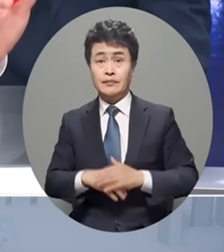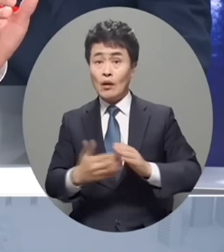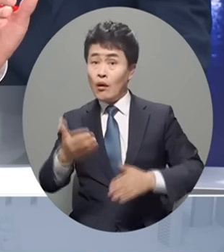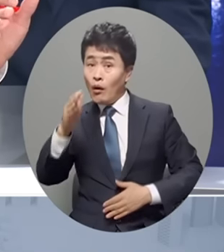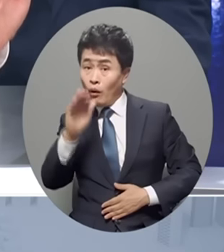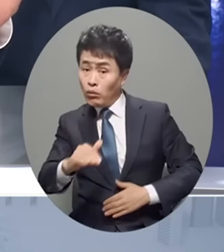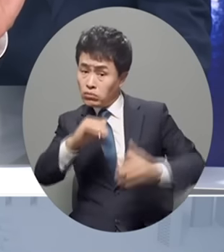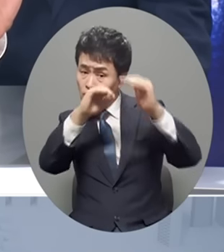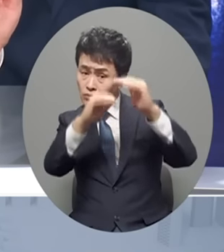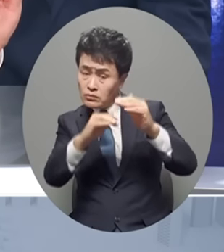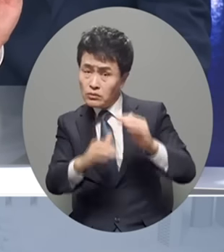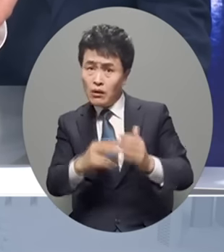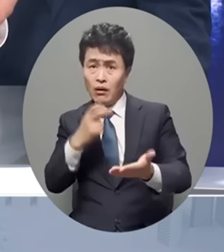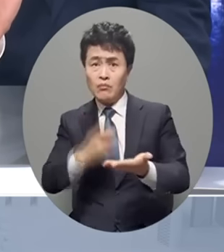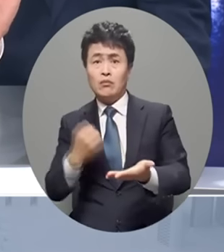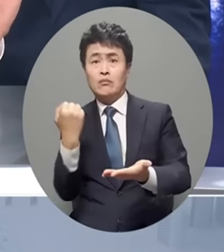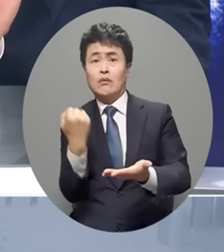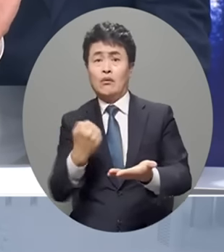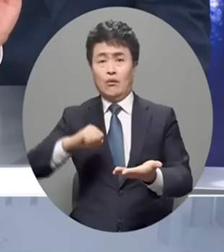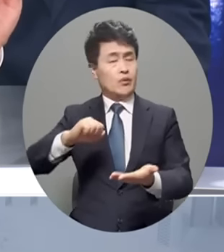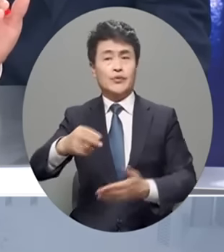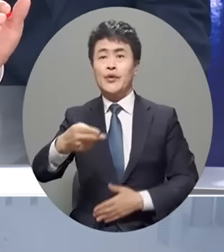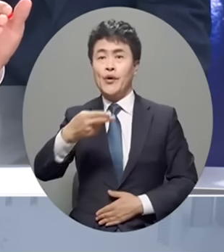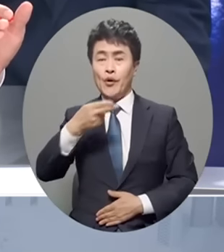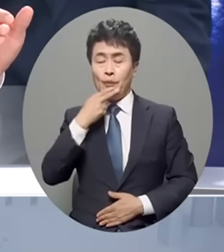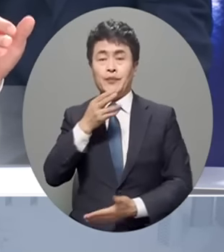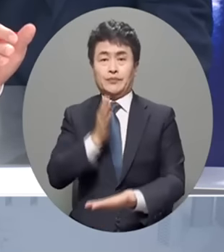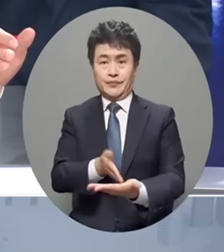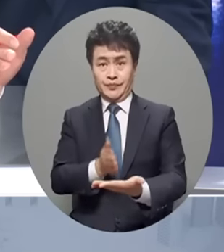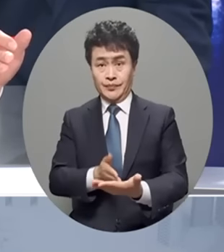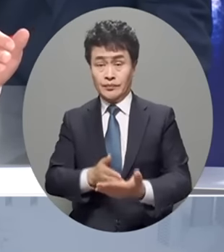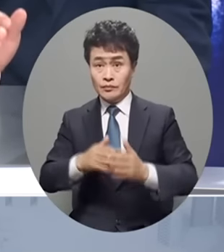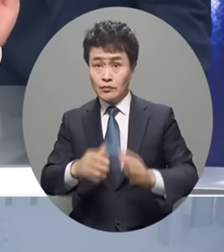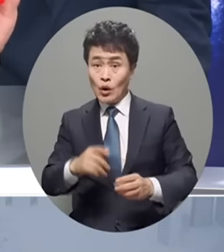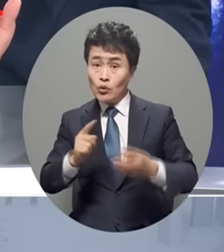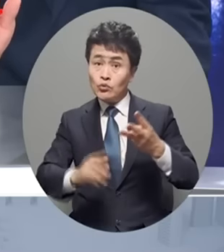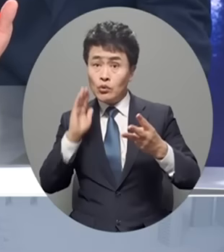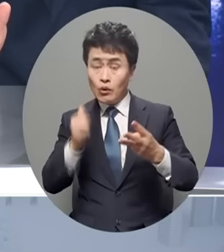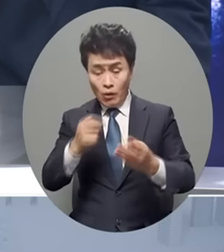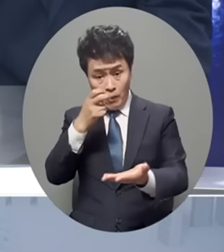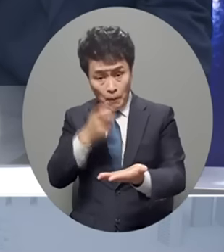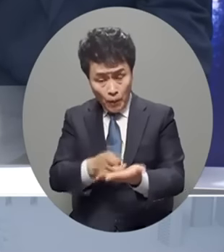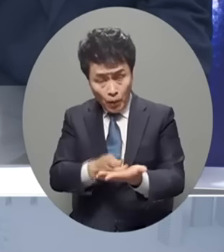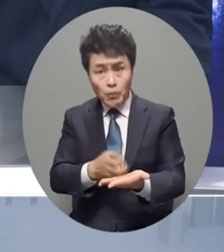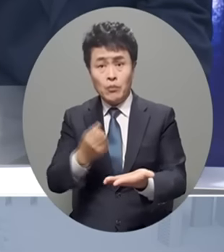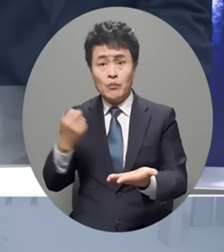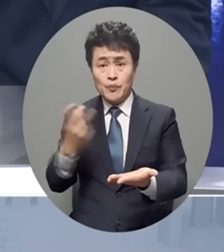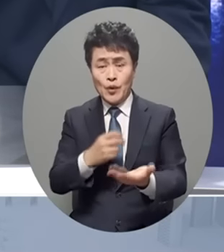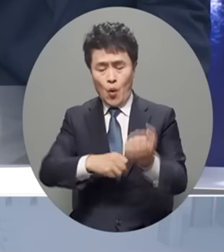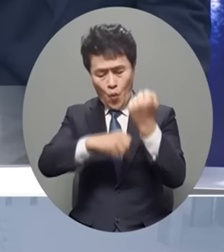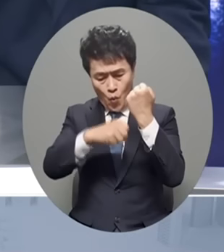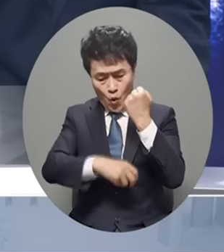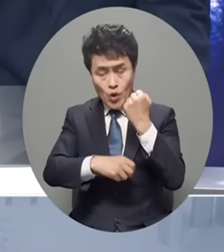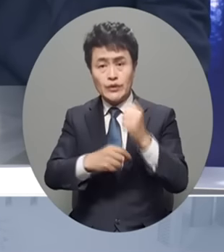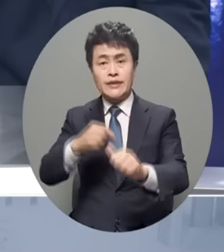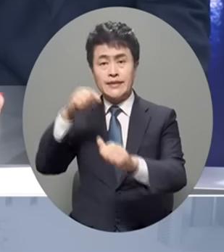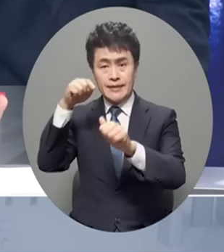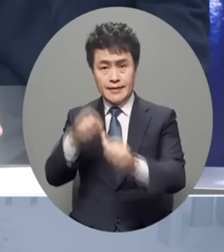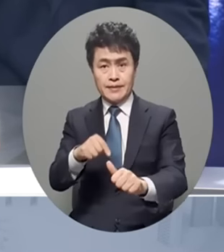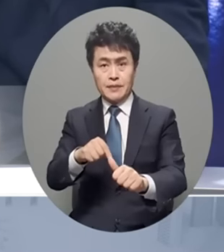이 과정에 법을 어긴 건 없다고 주장했습니다. 윤 대통령이 법적인, 그러니까 원론적인 지시만